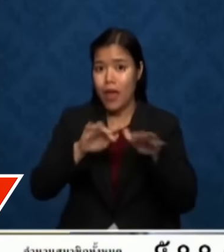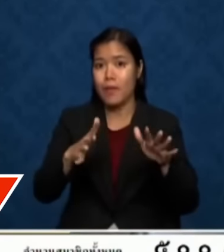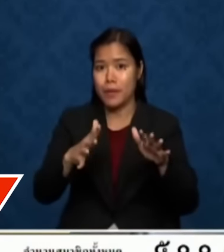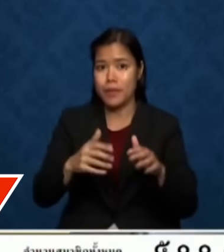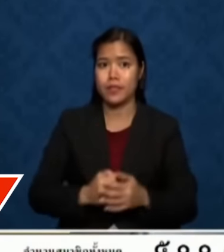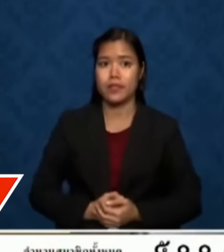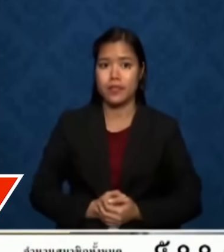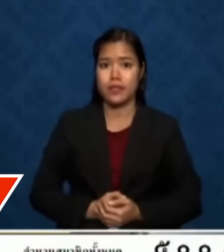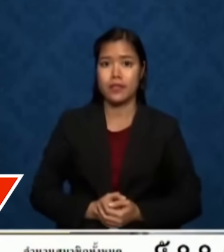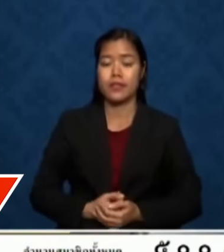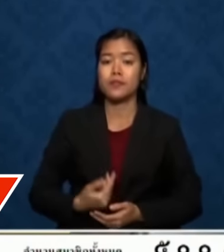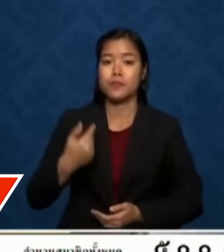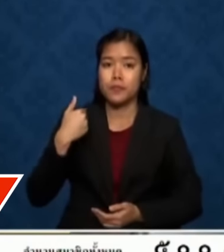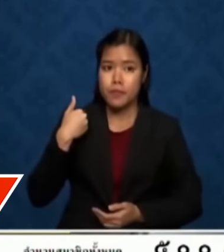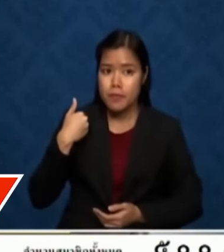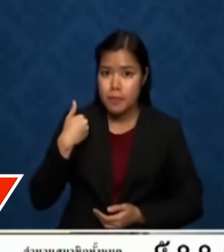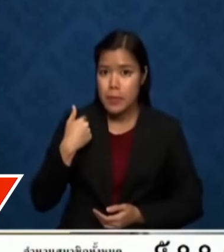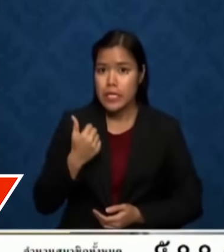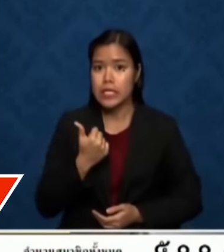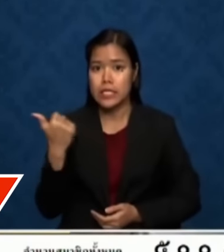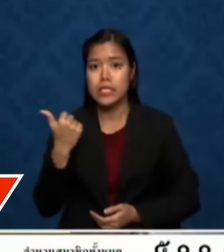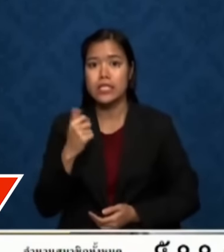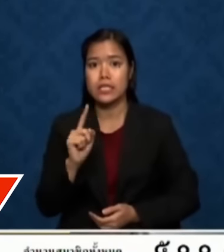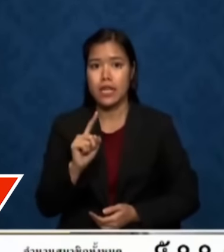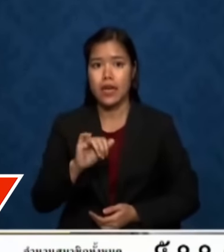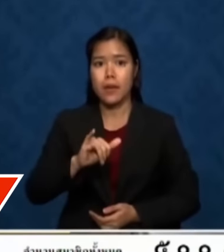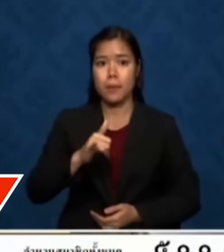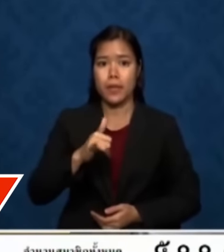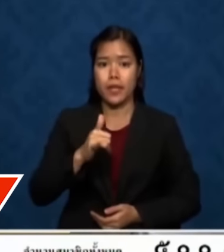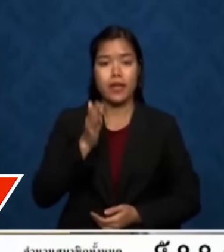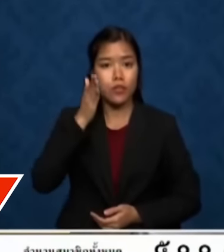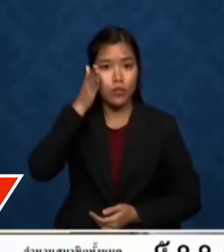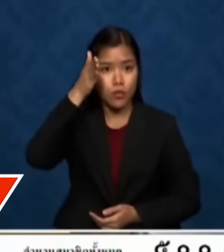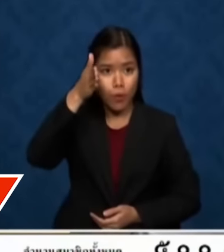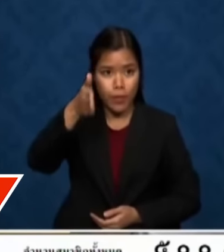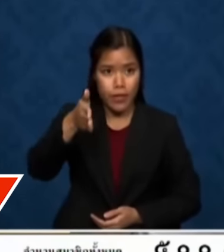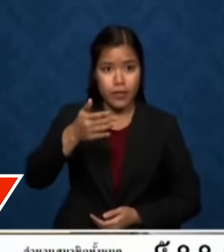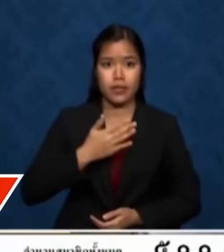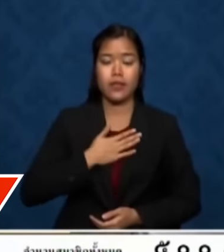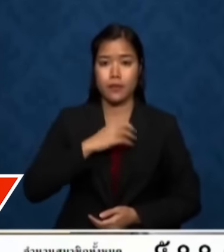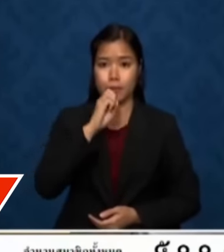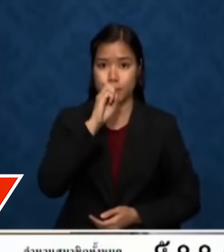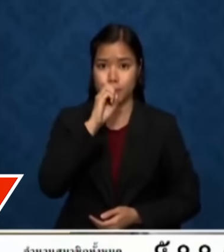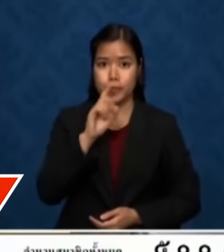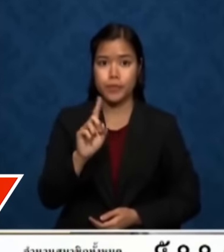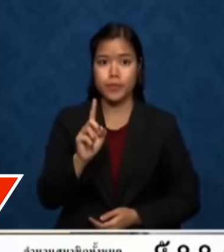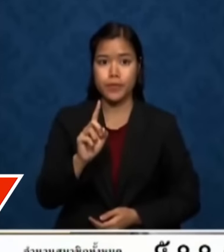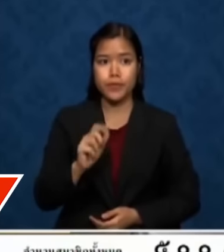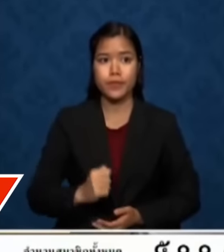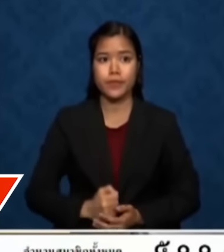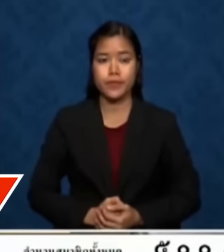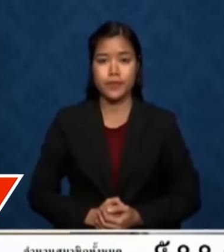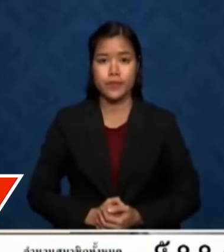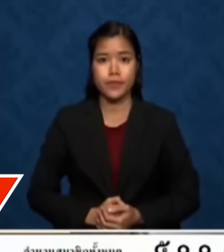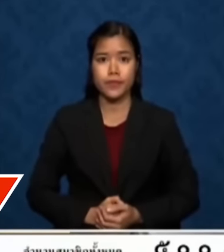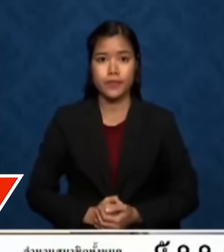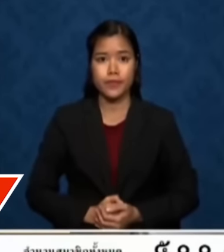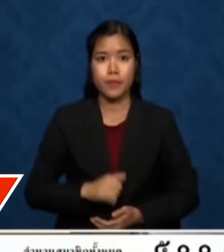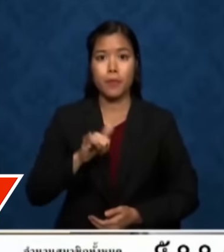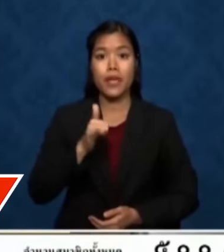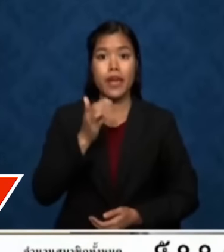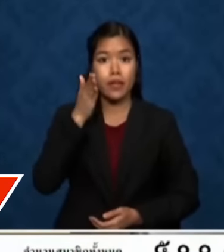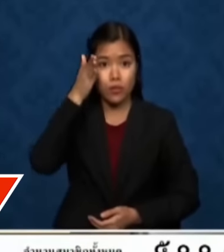รูปแบบหนึ่งค่ะที่ดิฉันคิดว่าอนาคตอันใกล้นี้ดิฉันขอพูดดักทางไว้ก่อนเลยค่ะว่าในอนาค